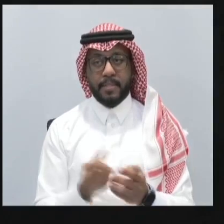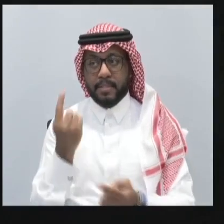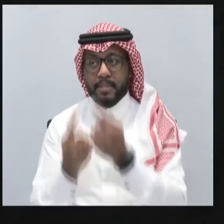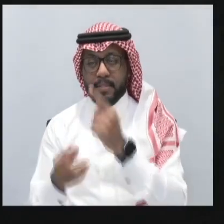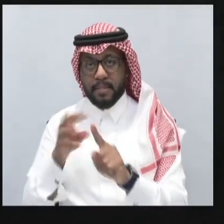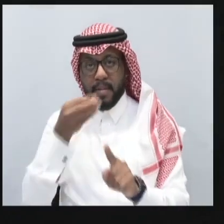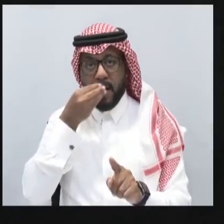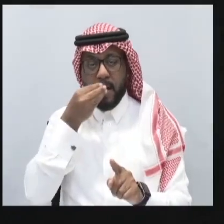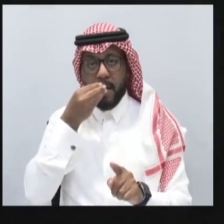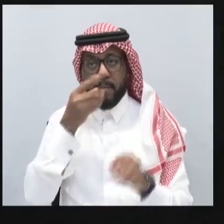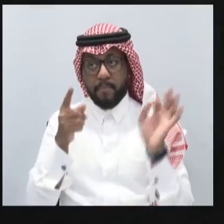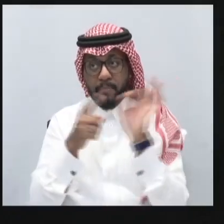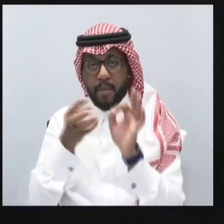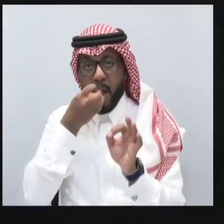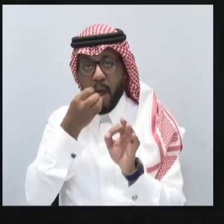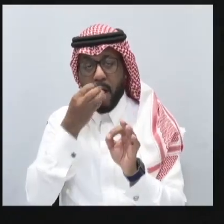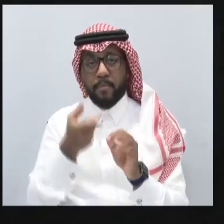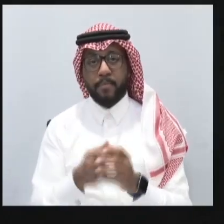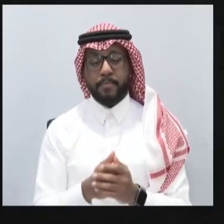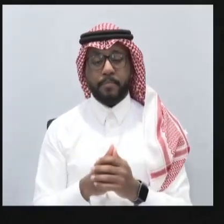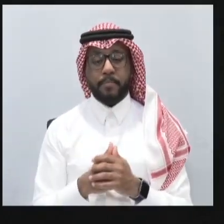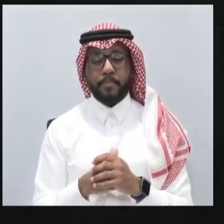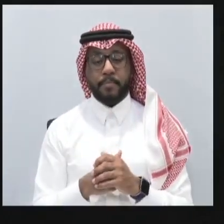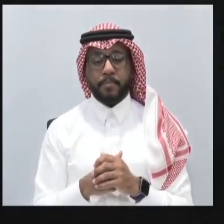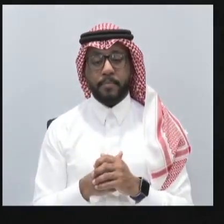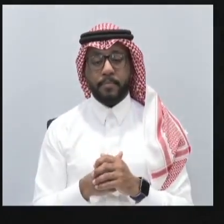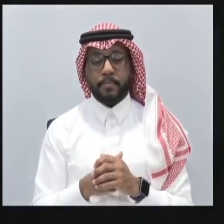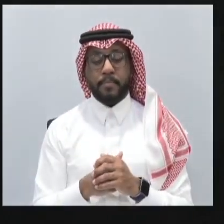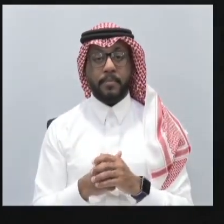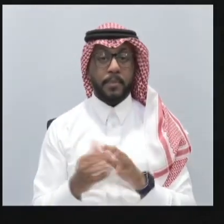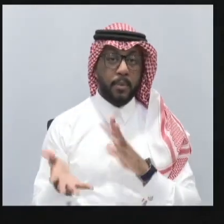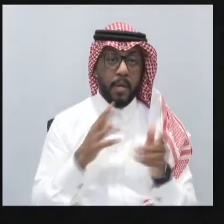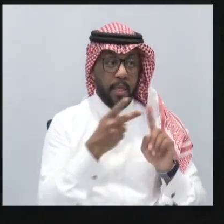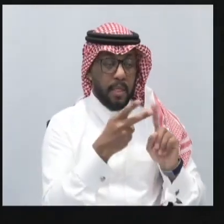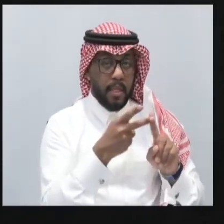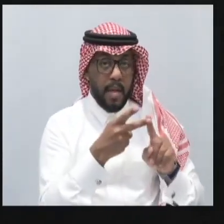النبات تعتمد في غذائها على الاعشاب وايها